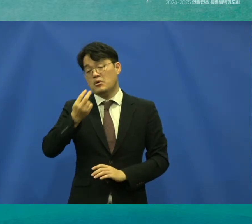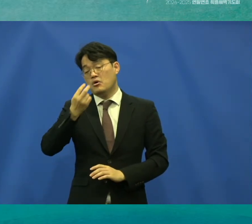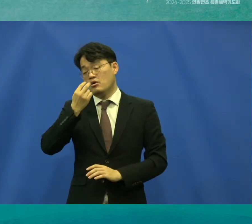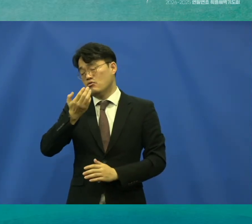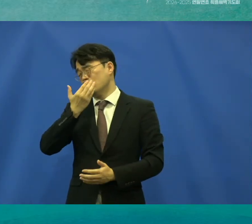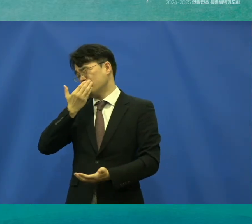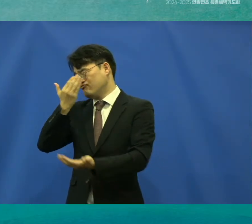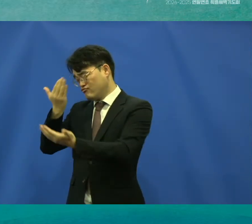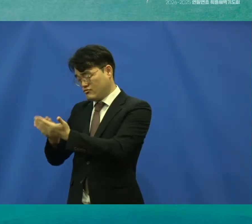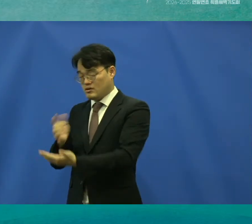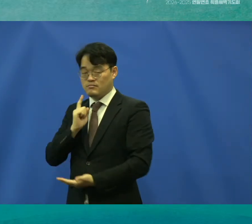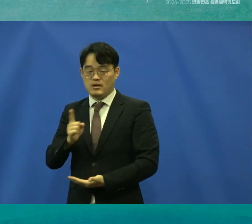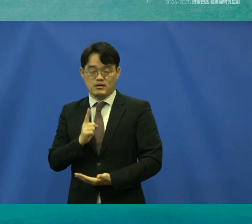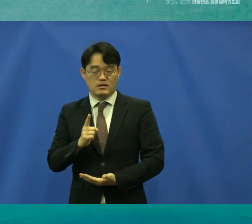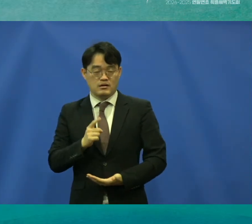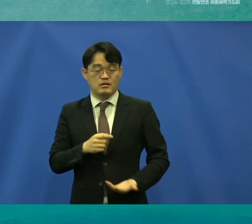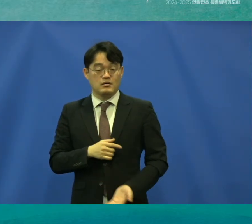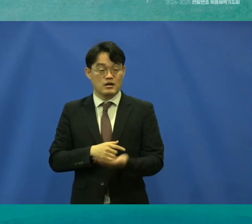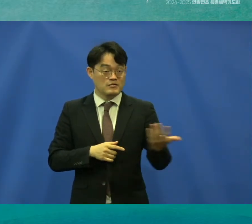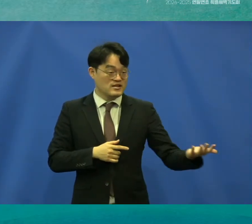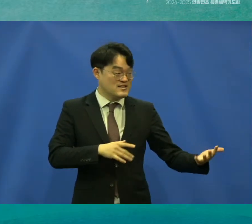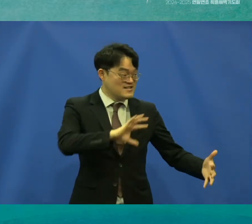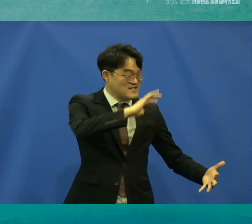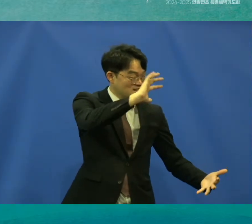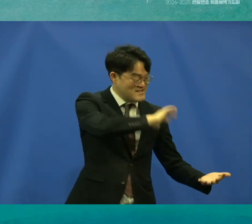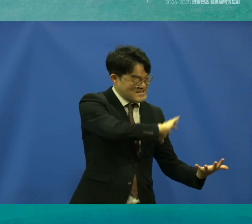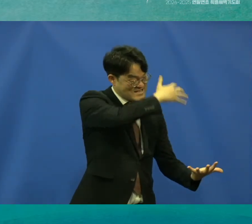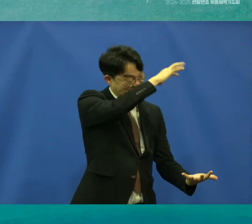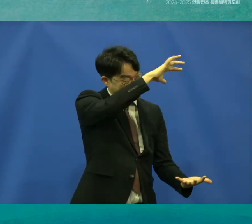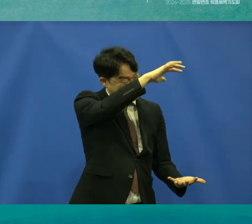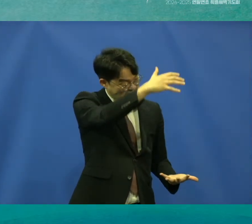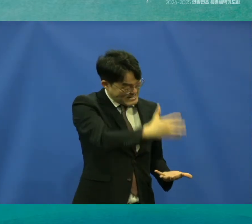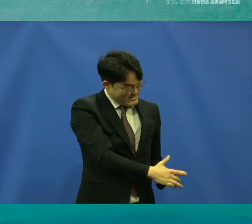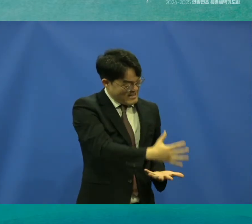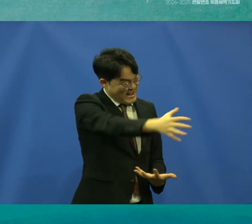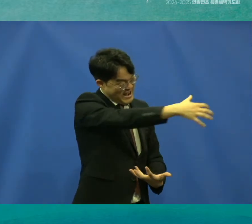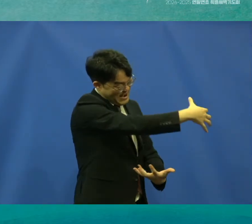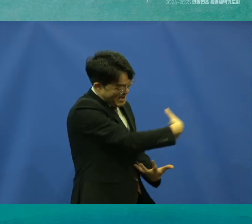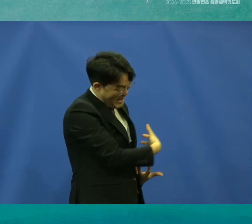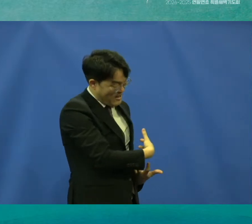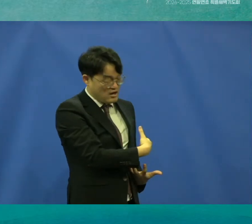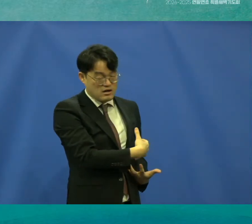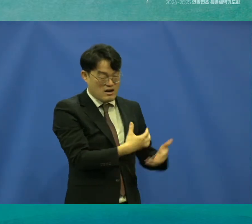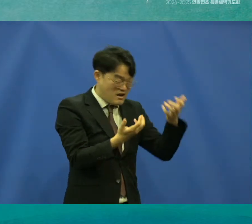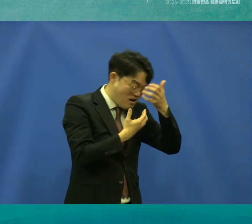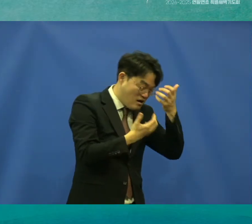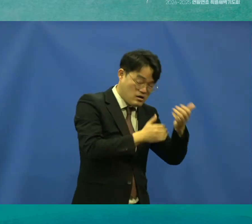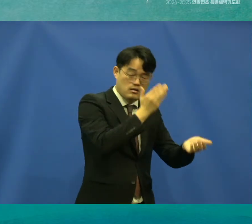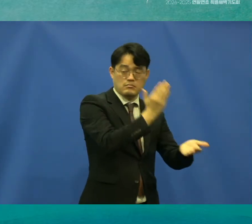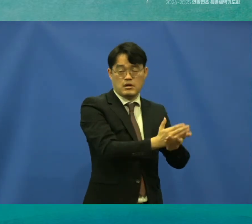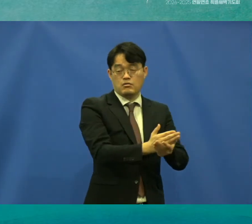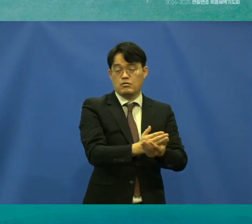여러분, 큰 것을 붙잡아야 돼요. 우리는 모든 걸 다 붙잡고 살 수는 없어요. 가지를 치고